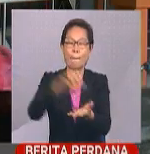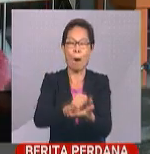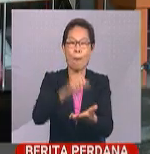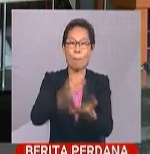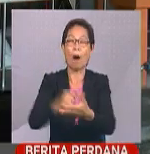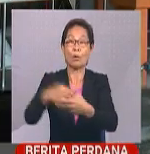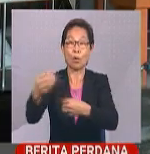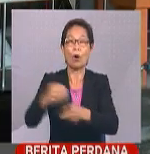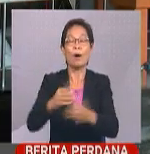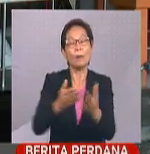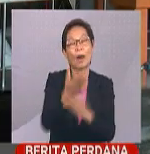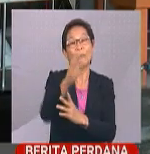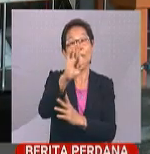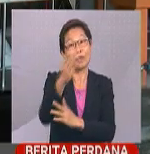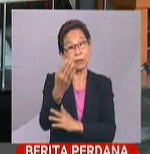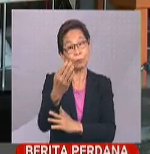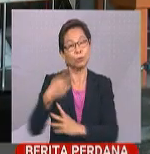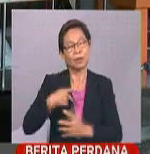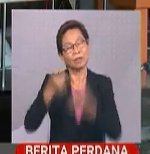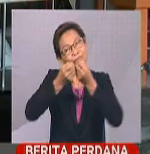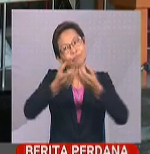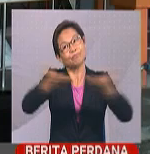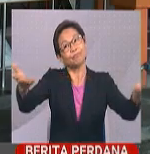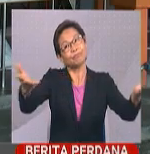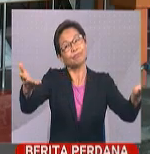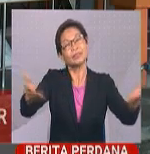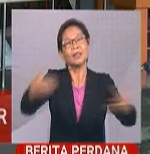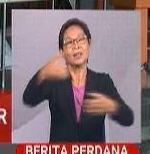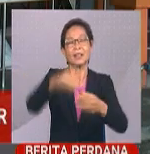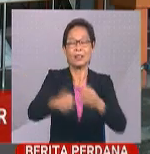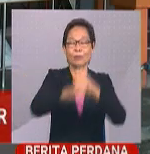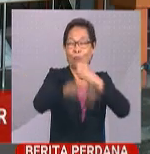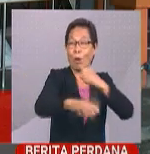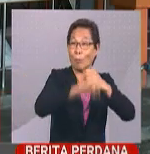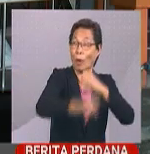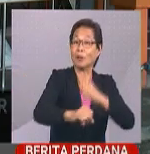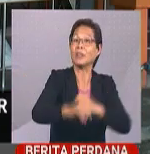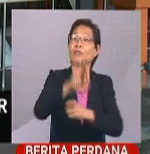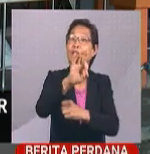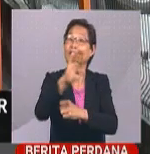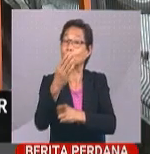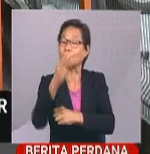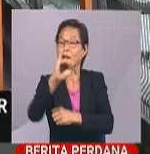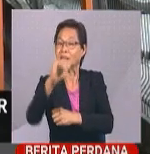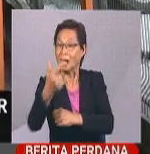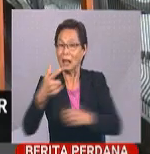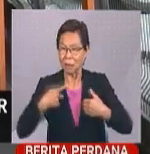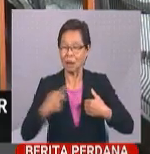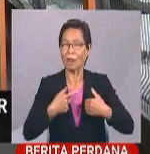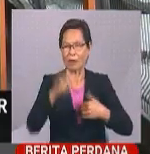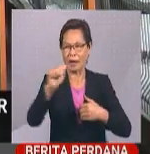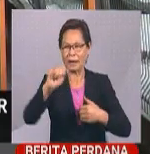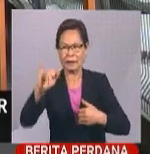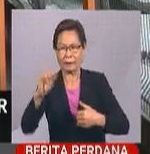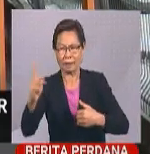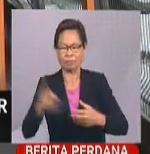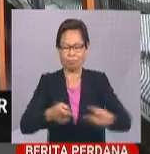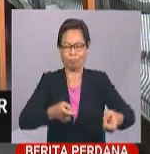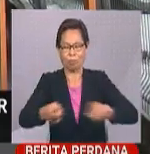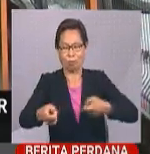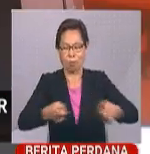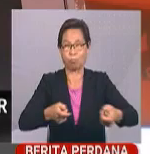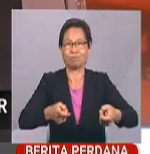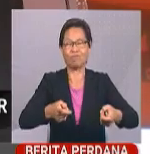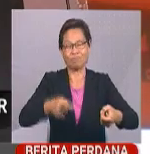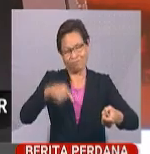melalui Facebook yang kita war-warkan di media sosial dan kita ada AJK yang mengendalikan